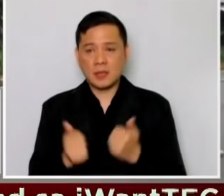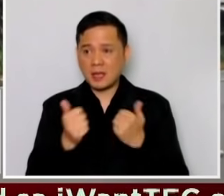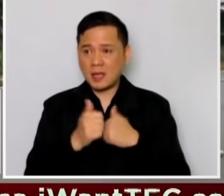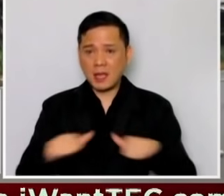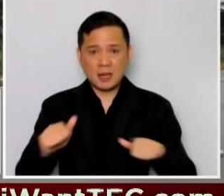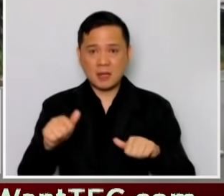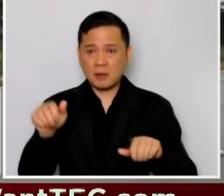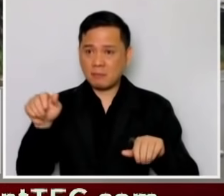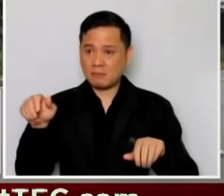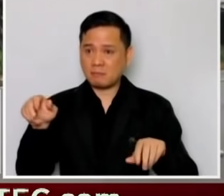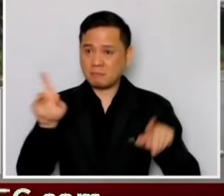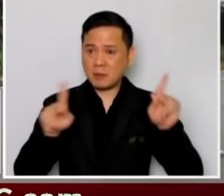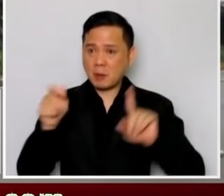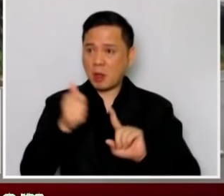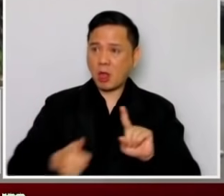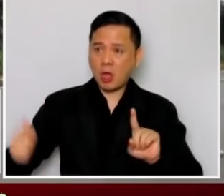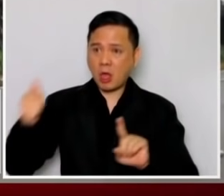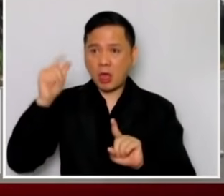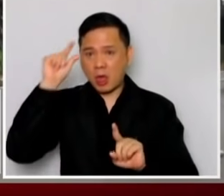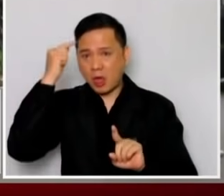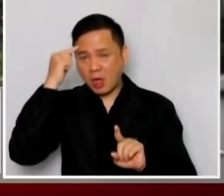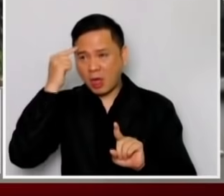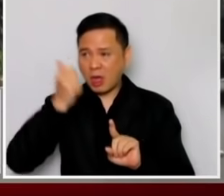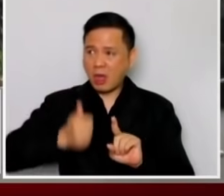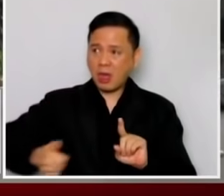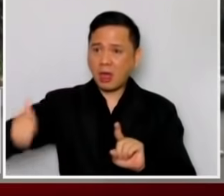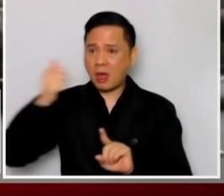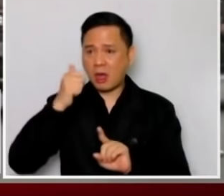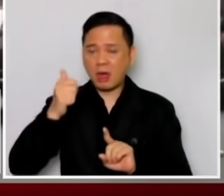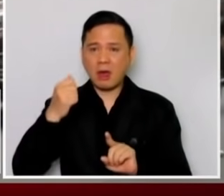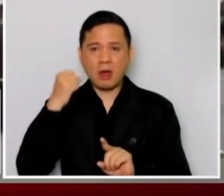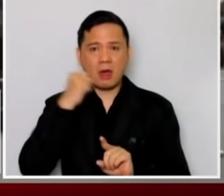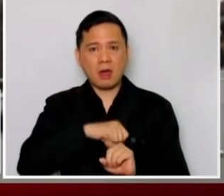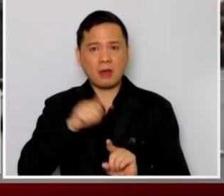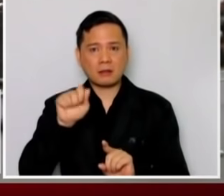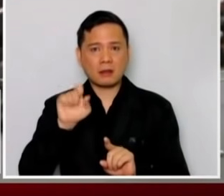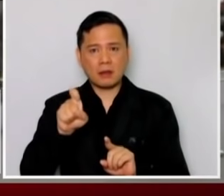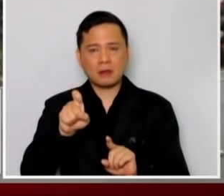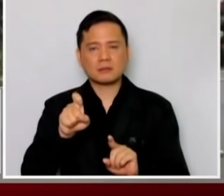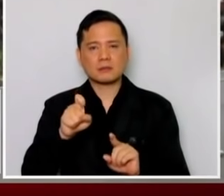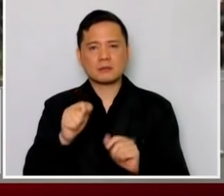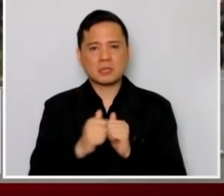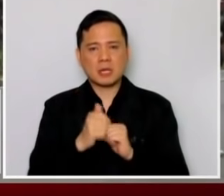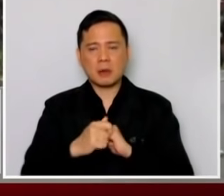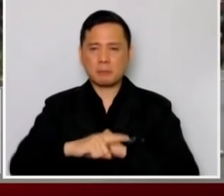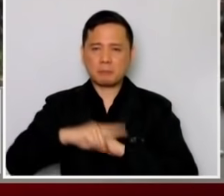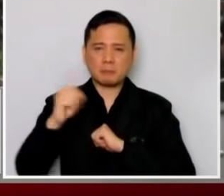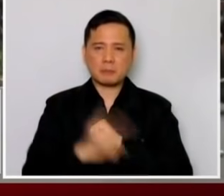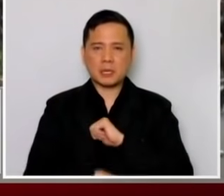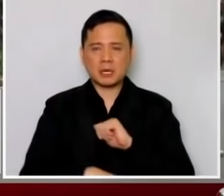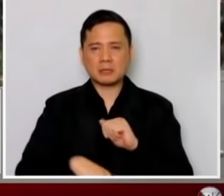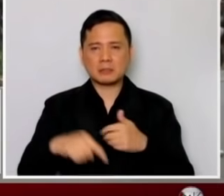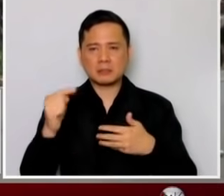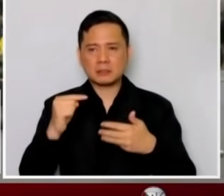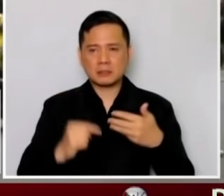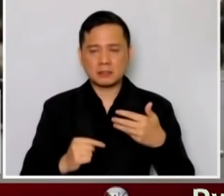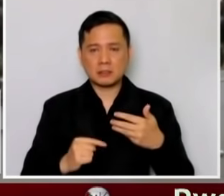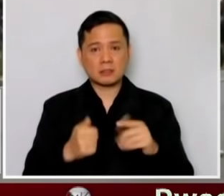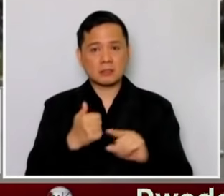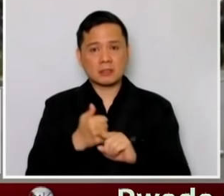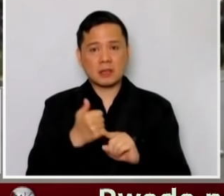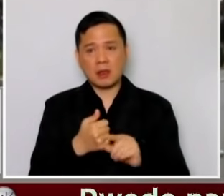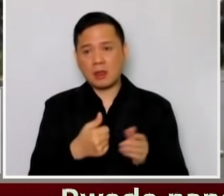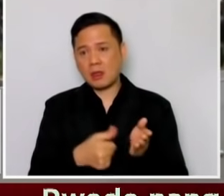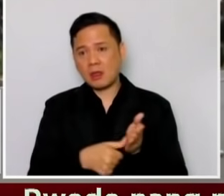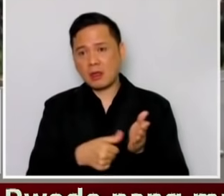code. Isa na namang requirement ng saligang batas para sa kakandidato sa pagkapangulo ang pagiging registered voter ang